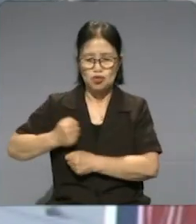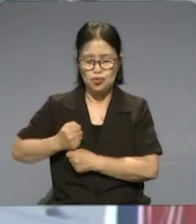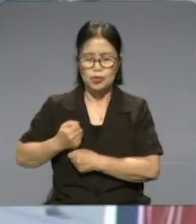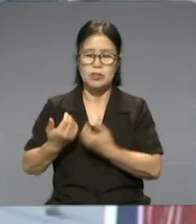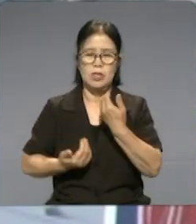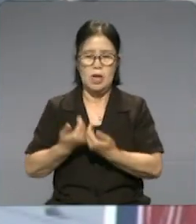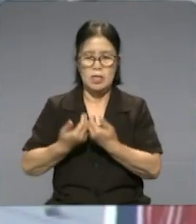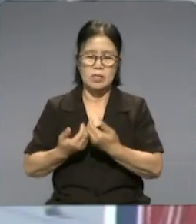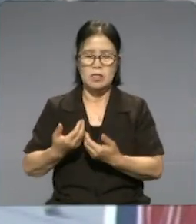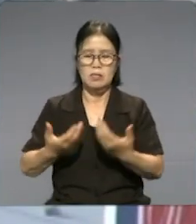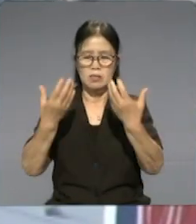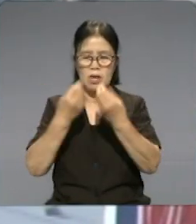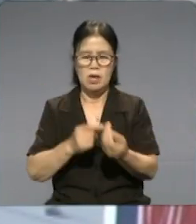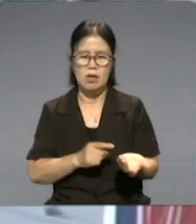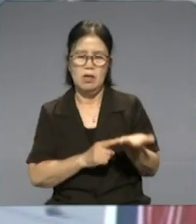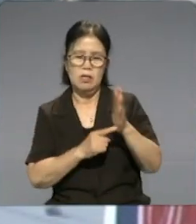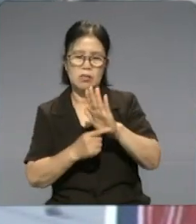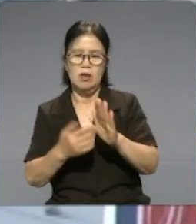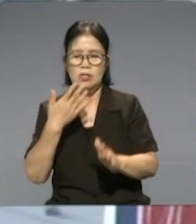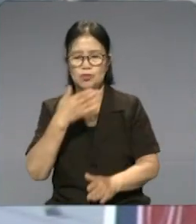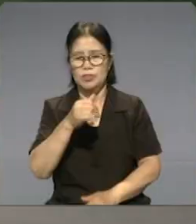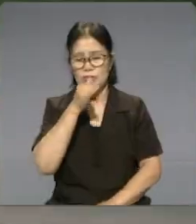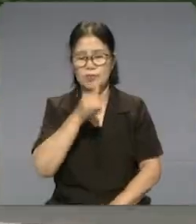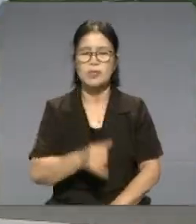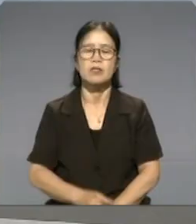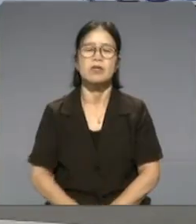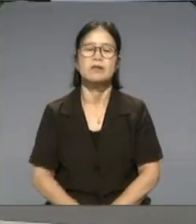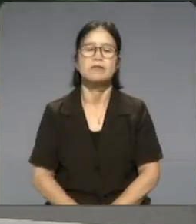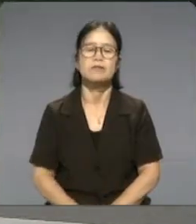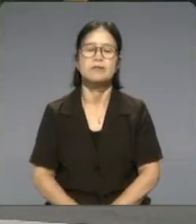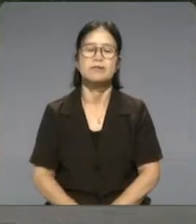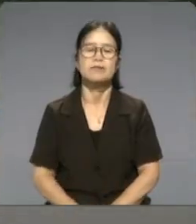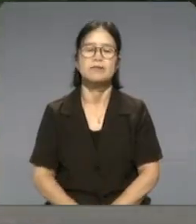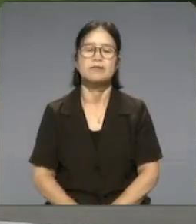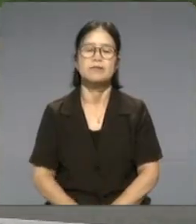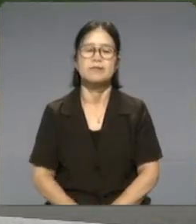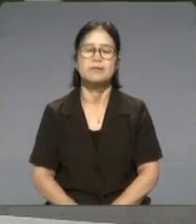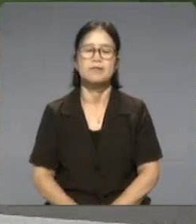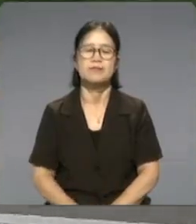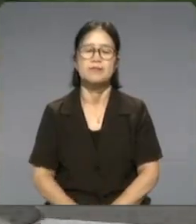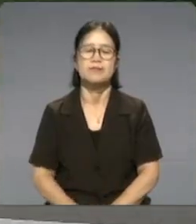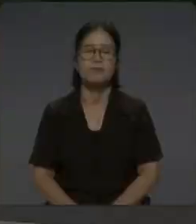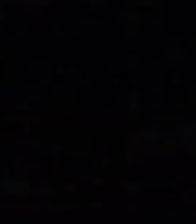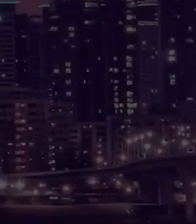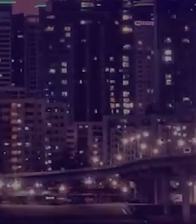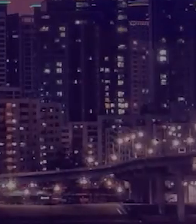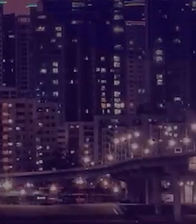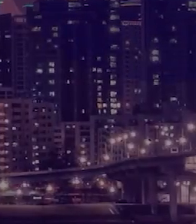부각될 가능성이 커지고 있습니다. OBS 뉴스 갈태웅입니다.